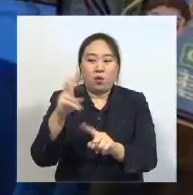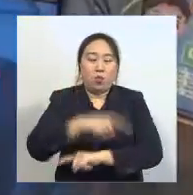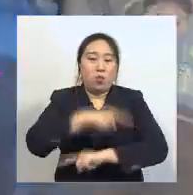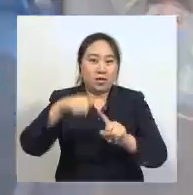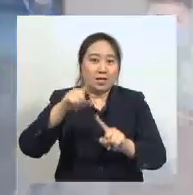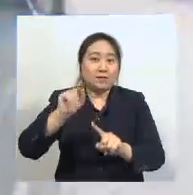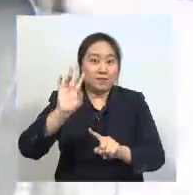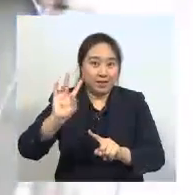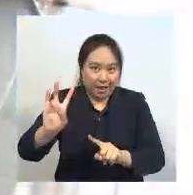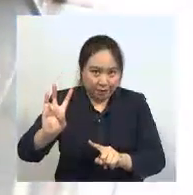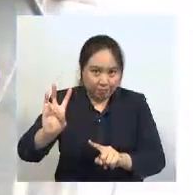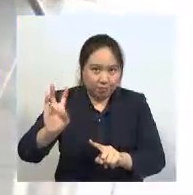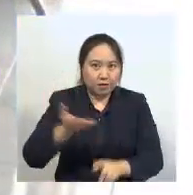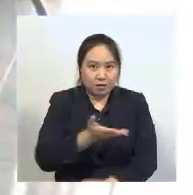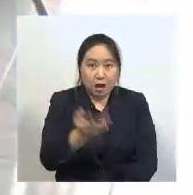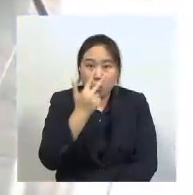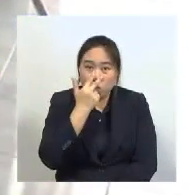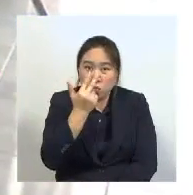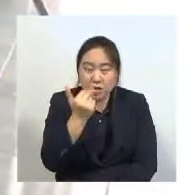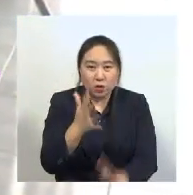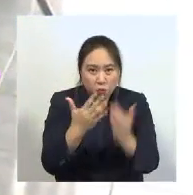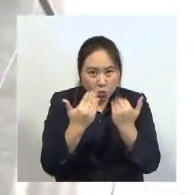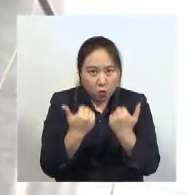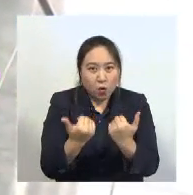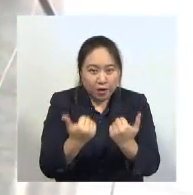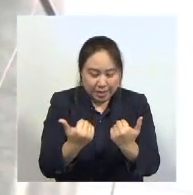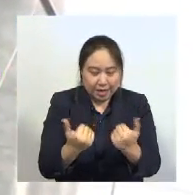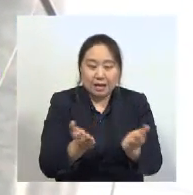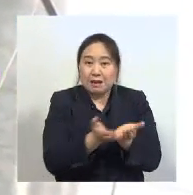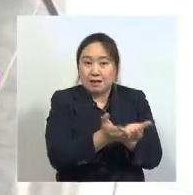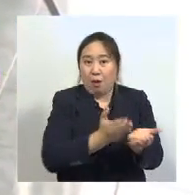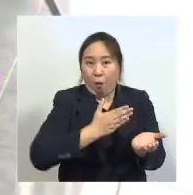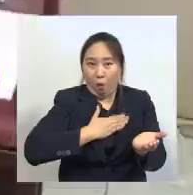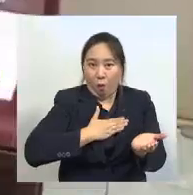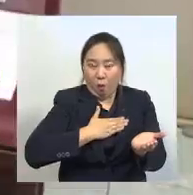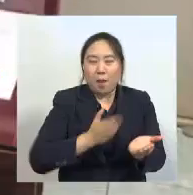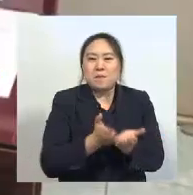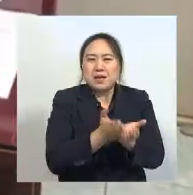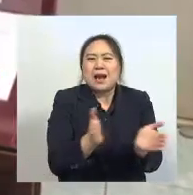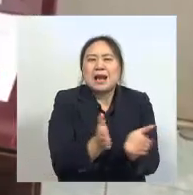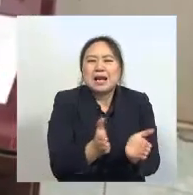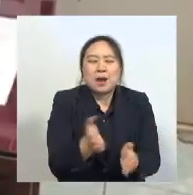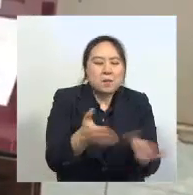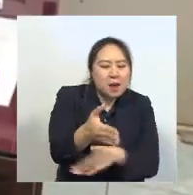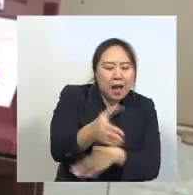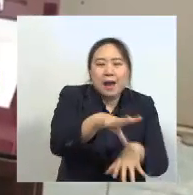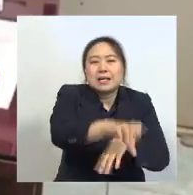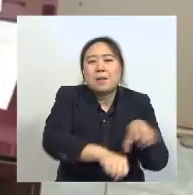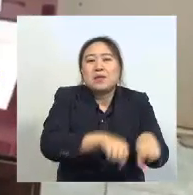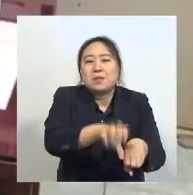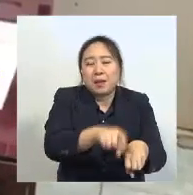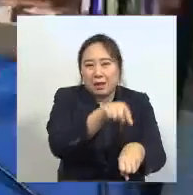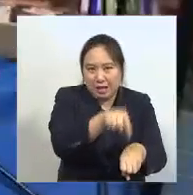มนี้ฟังให้ดีนะคะคุณผู้ชมอยู่ในพื้นที่เนี่ยยังสามารถจดทะเบียนเรือสำหรับเรือประมงพื้นบ้านได้ถึงวัน